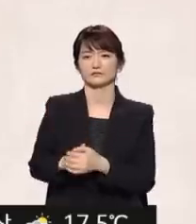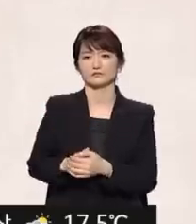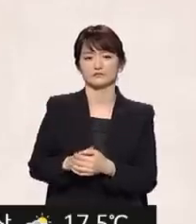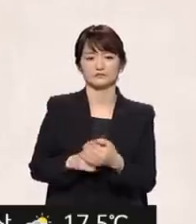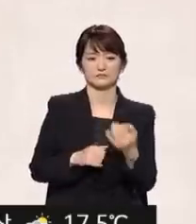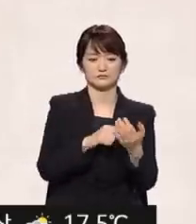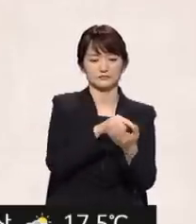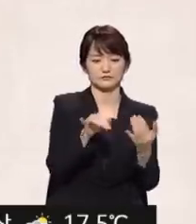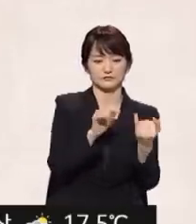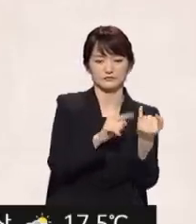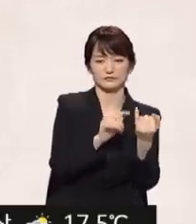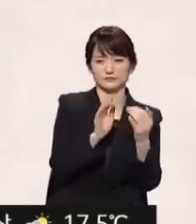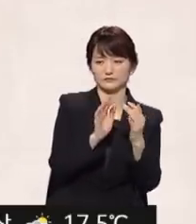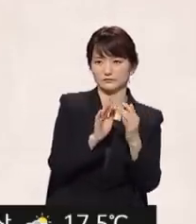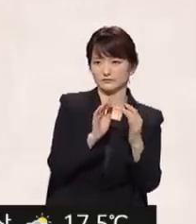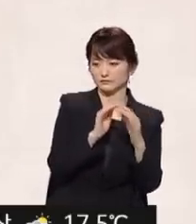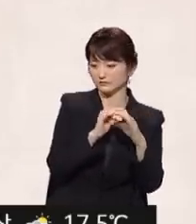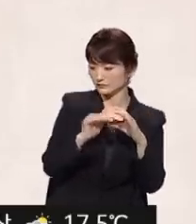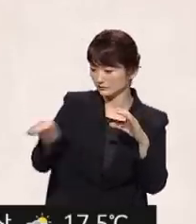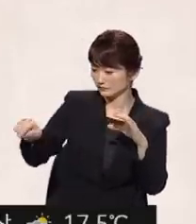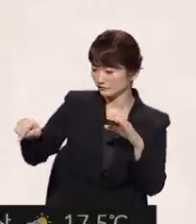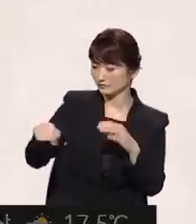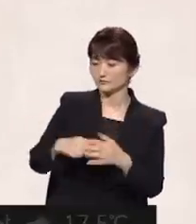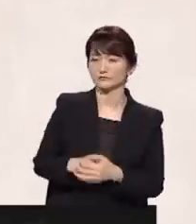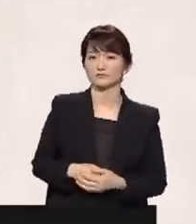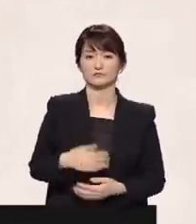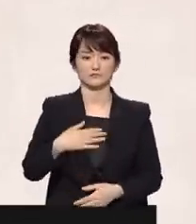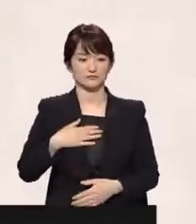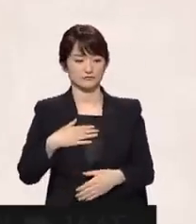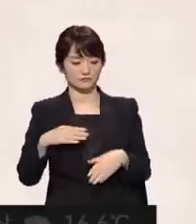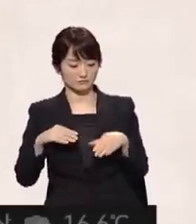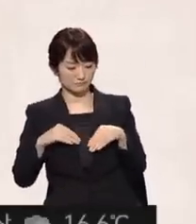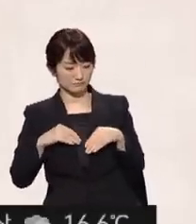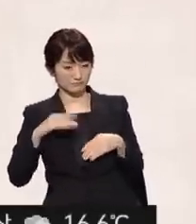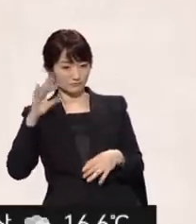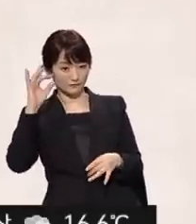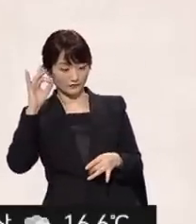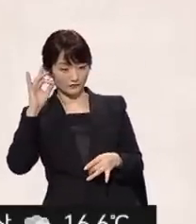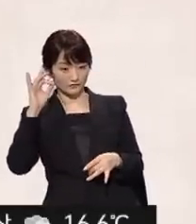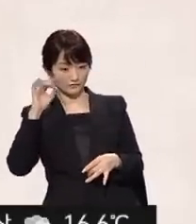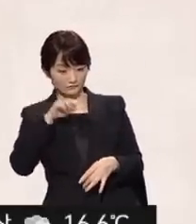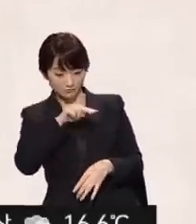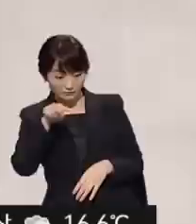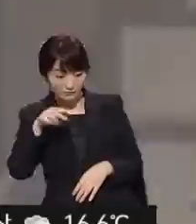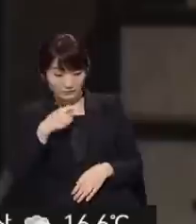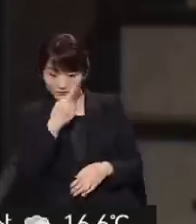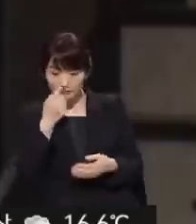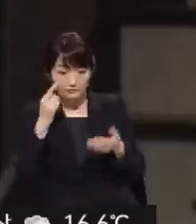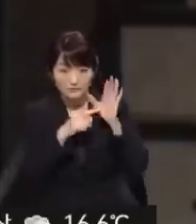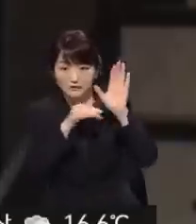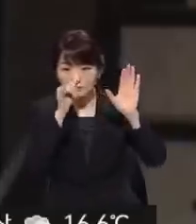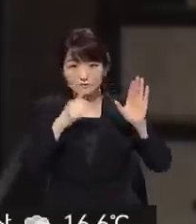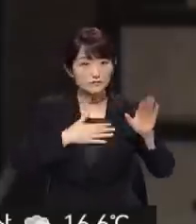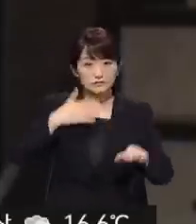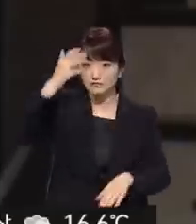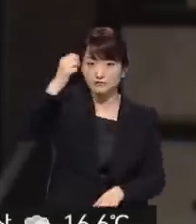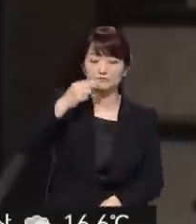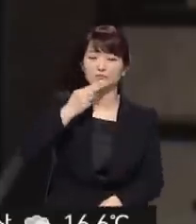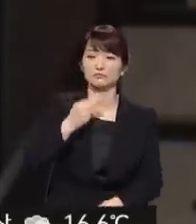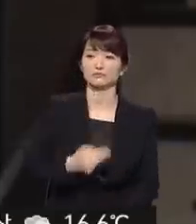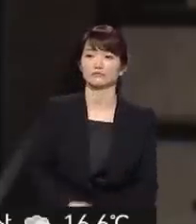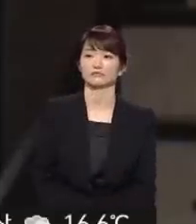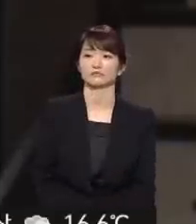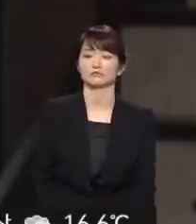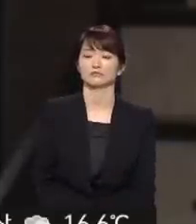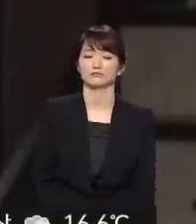보냈는데 나는 그 당시에 방관자였다. 옆에서 봤을 뿐이다. 너 증거 있냐? 나 기억이 안 난다. 이런 얘기들이 있었고요.